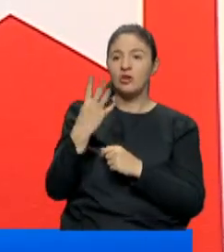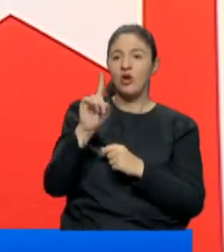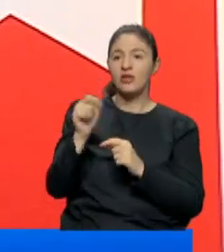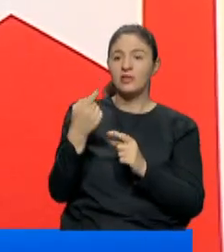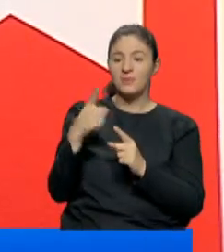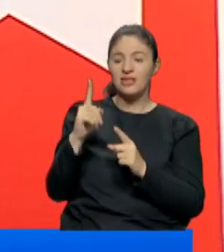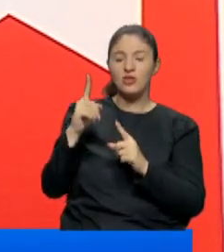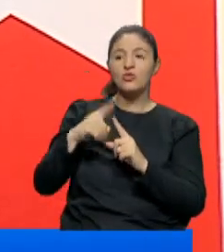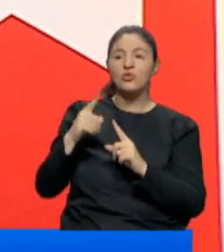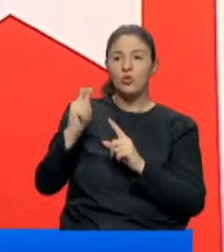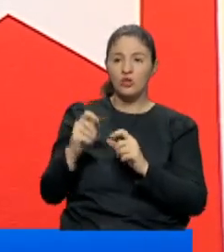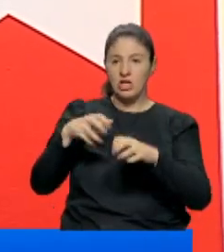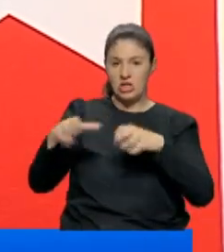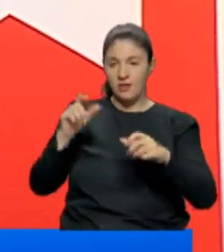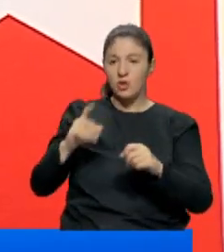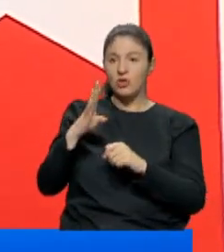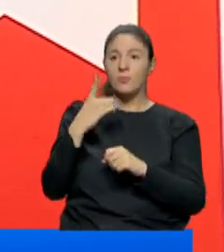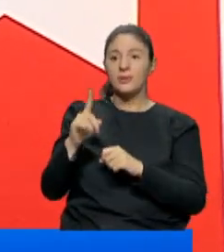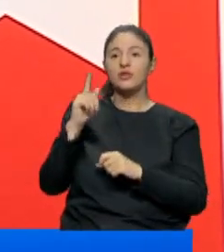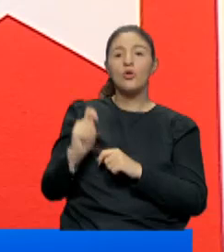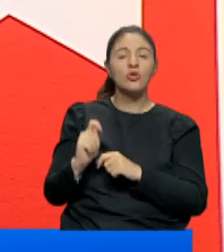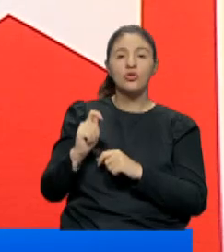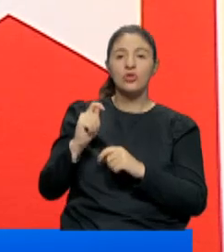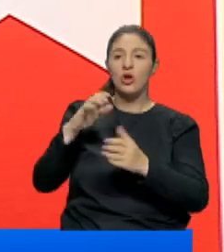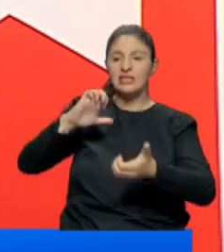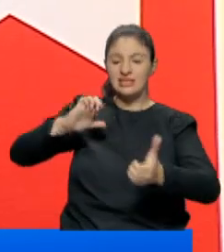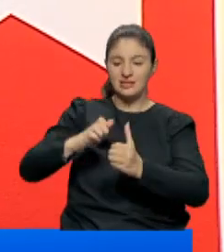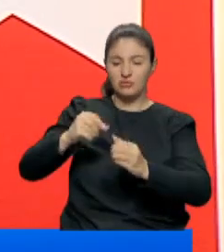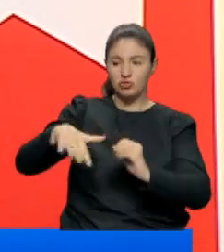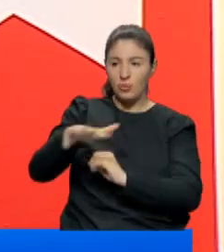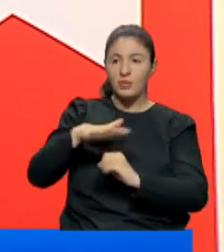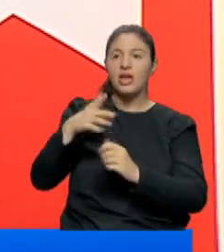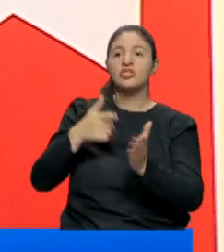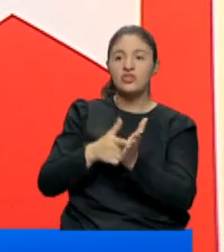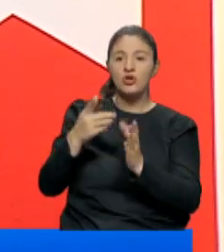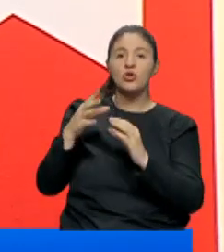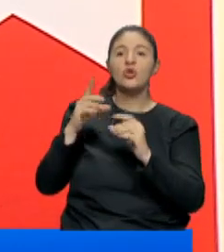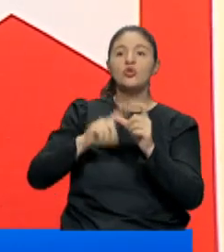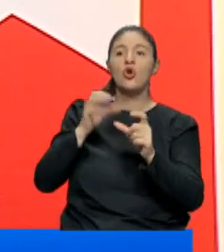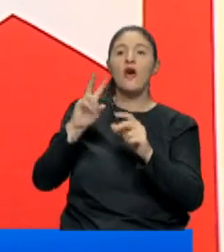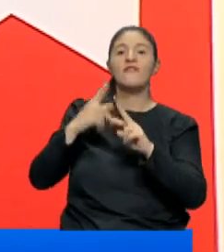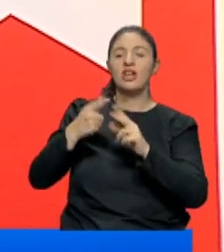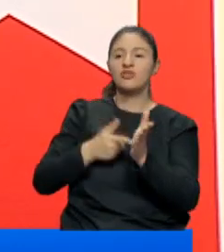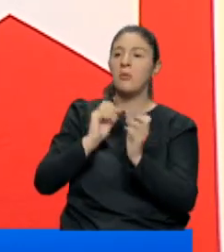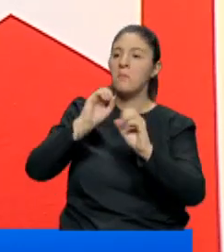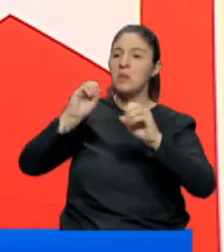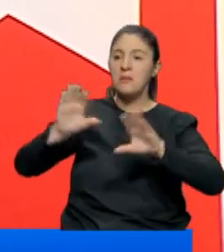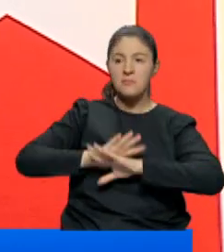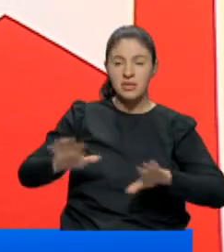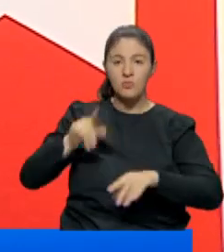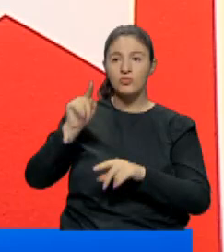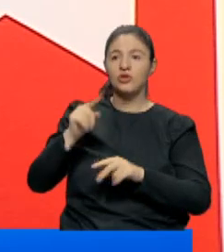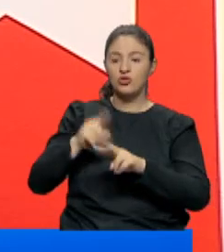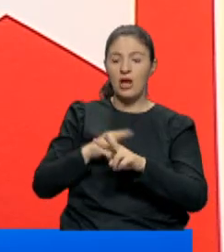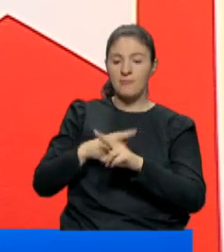4 16 bin tona tığı ayrıştırıp ve 4 bin ton gübre komposto çiftçimize Çukurova çiftçimize gönderdik burada